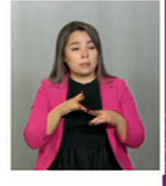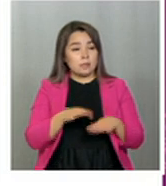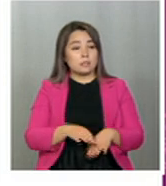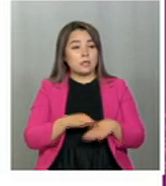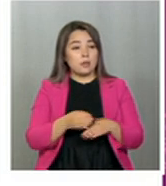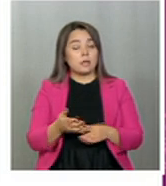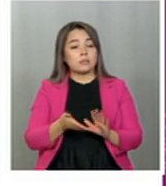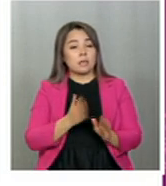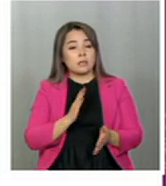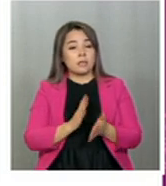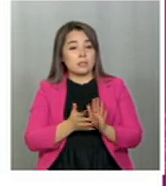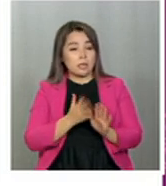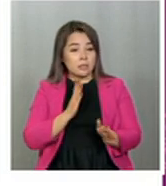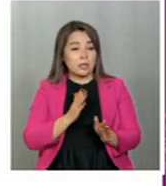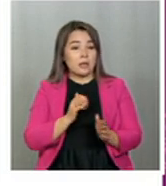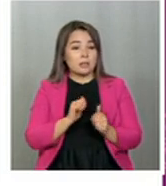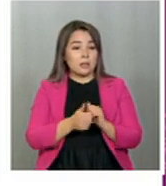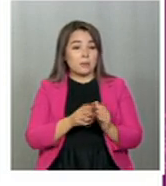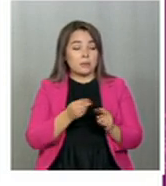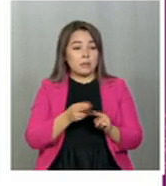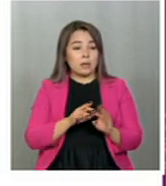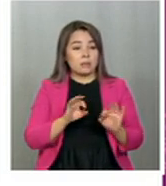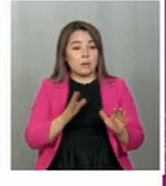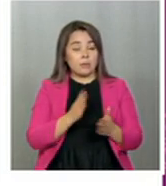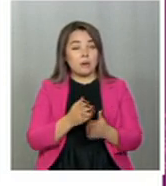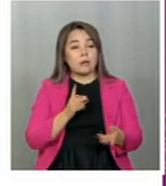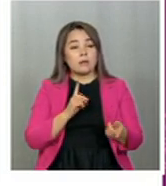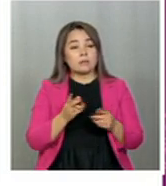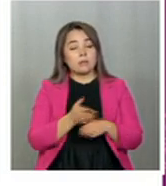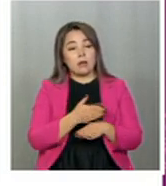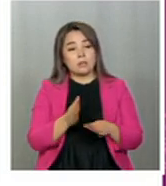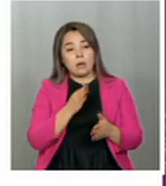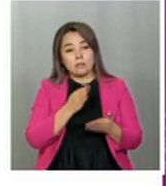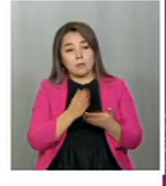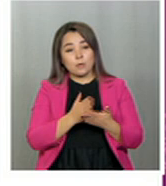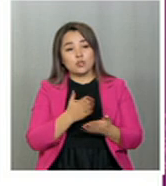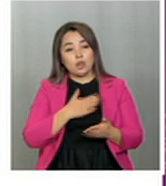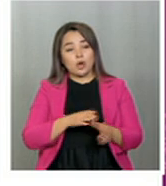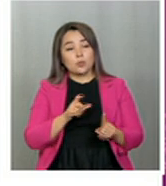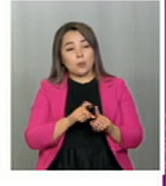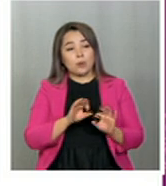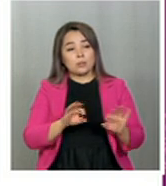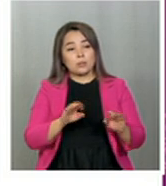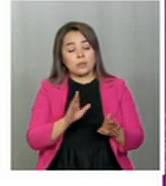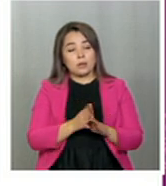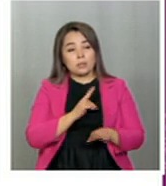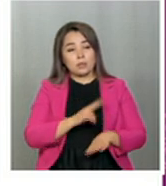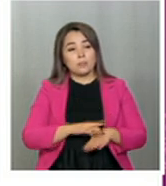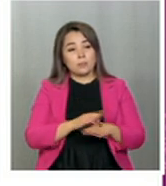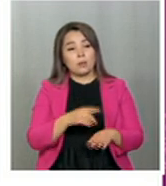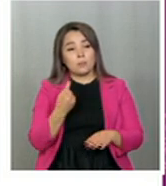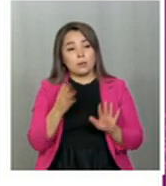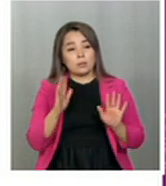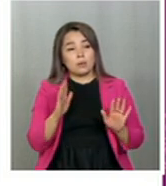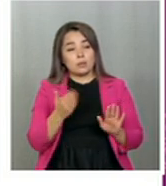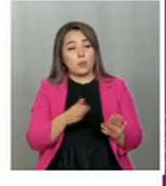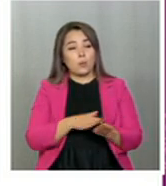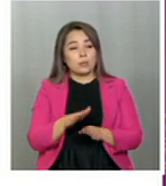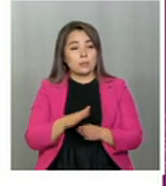кезектесіп келетінін білдіреді. Талғаулы салалас жай сөйлемдерде айтылатын іс-әрекеттің біреуі ғана